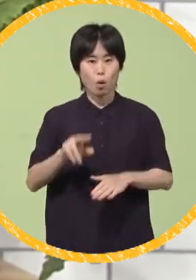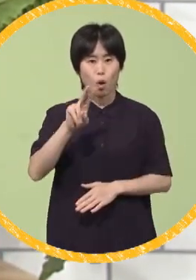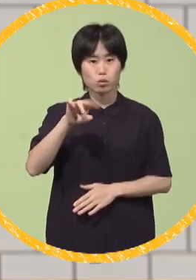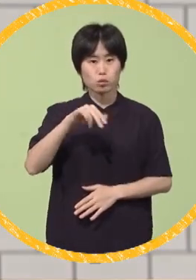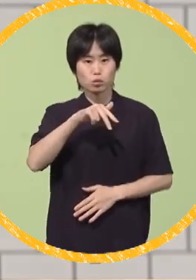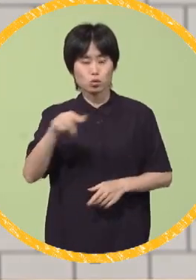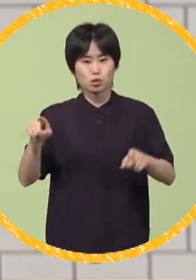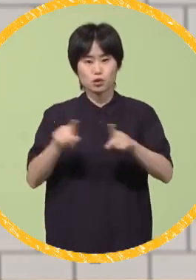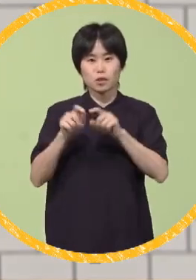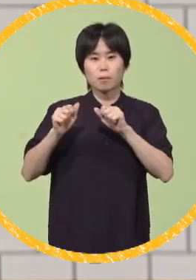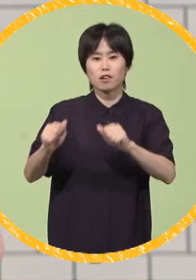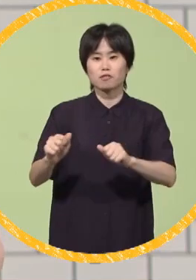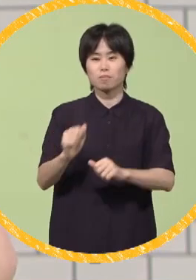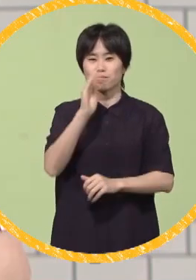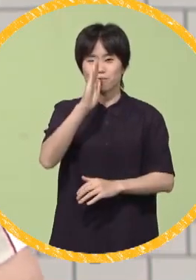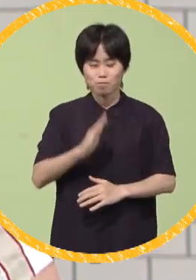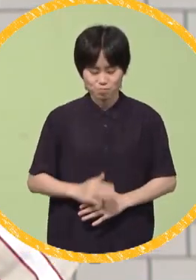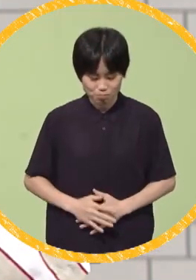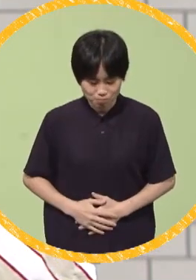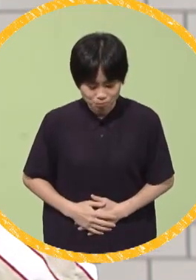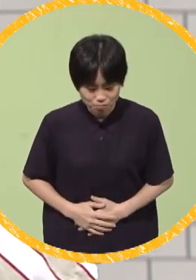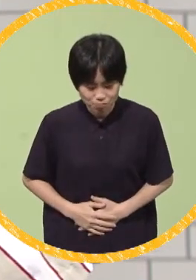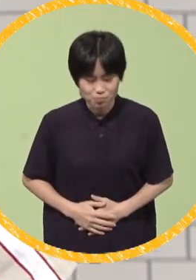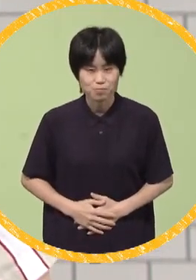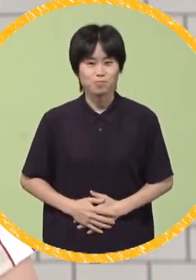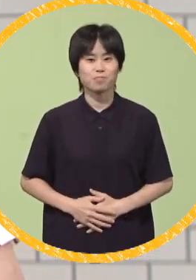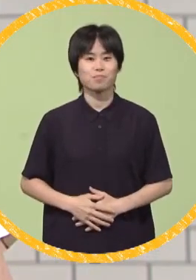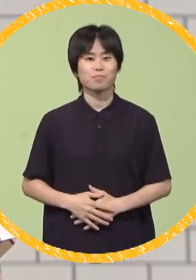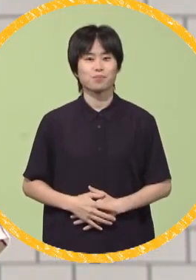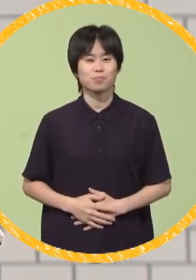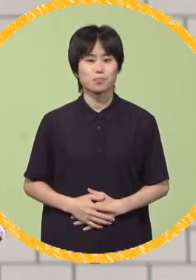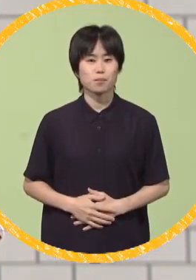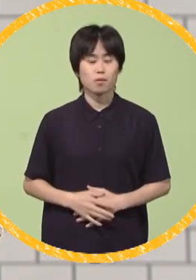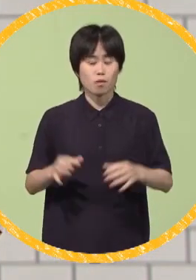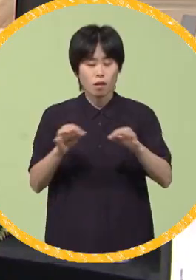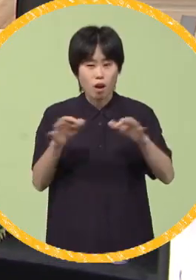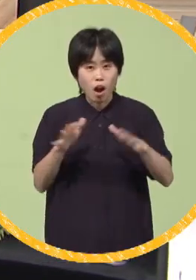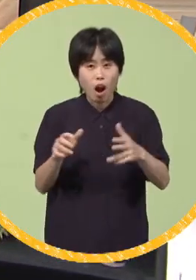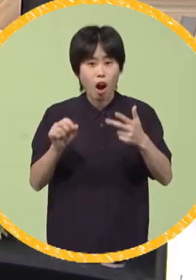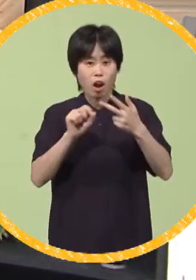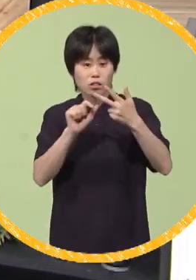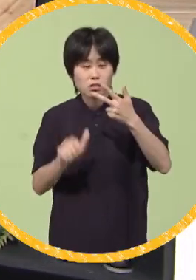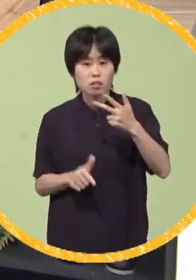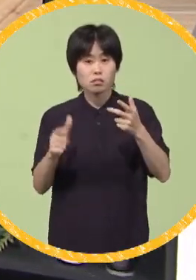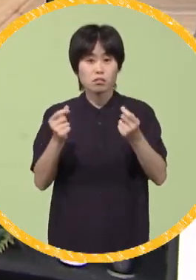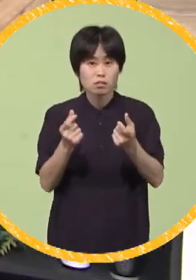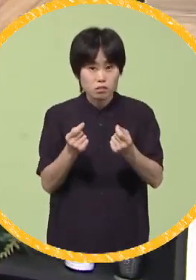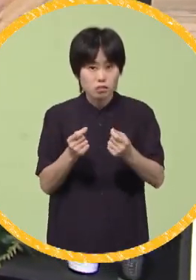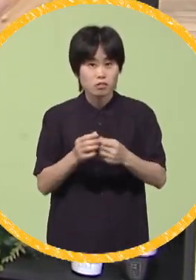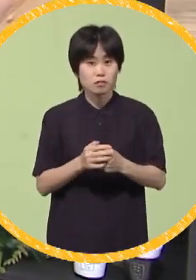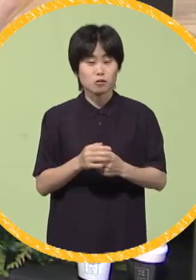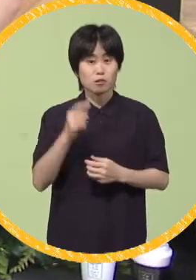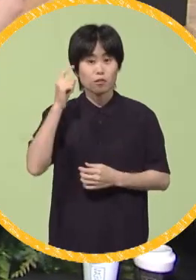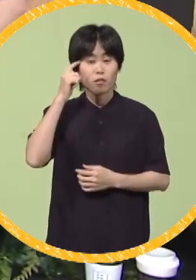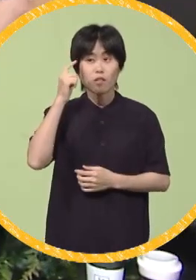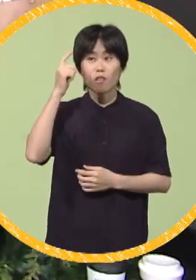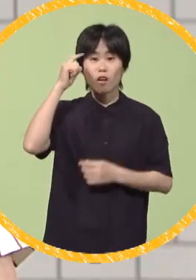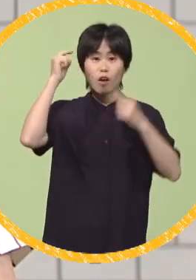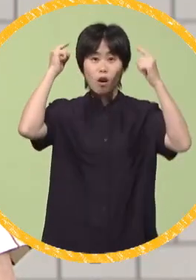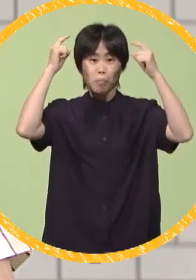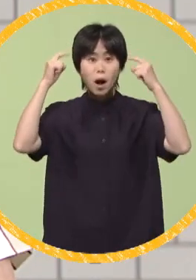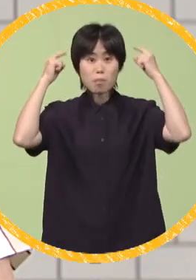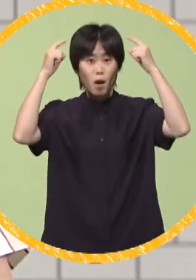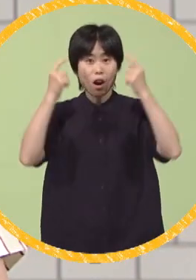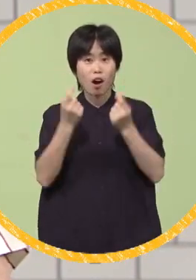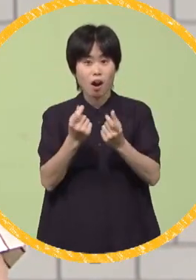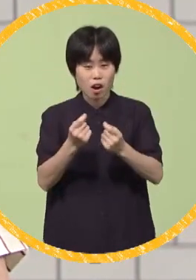送りします。 よろしくお願いいたします。 ねえ、お願いします。 という間に7月になりましたけど。 そうなんですよ。 気づいたら頭もくるくるパーマになって。 そう